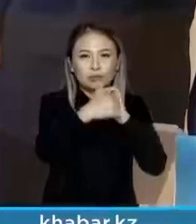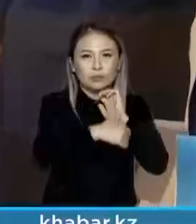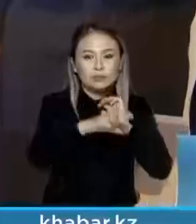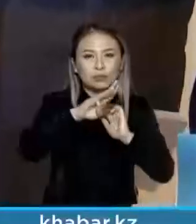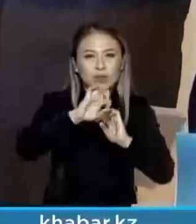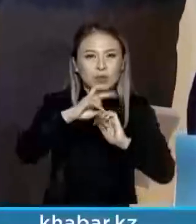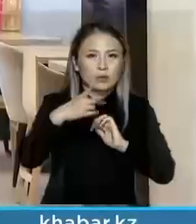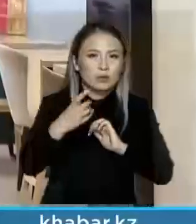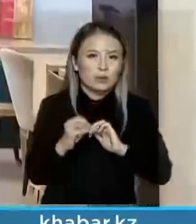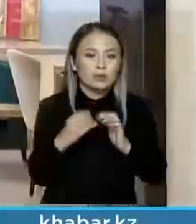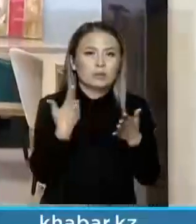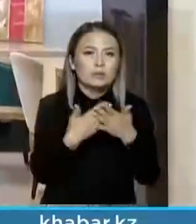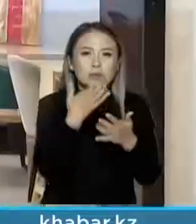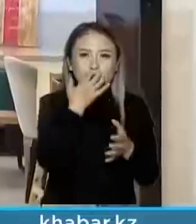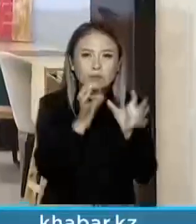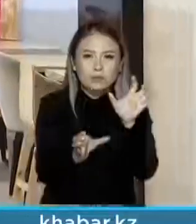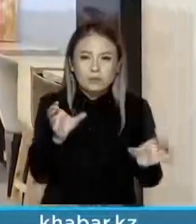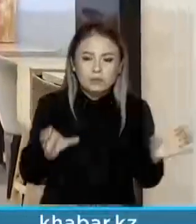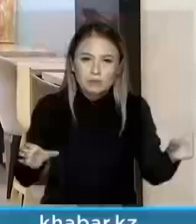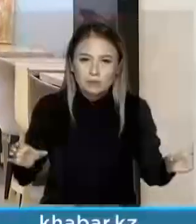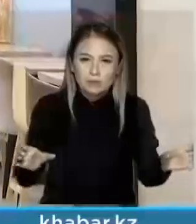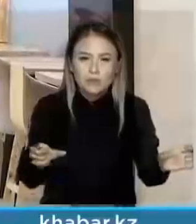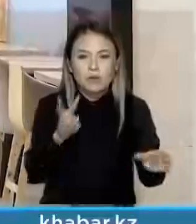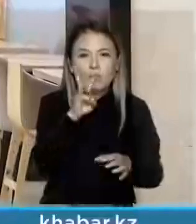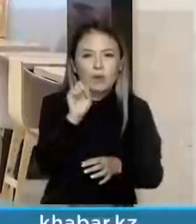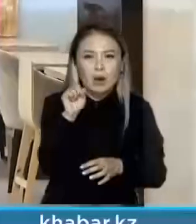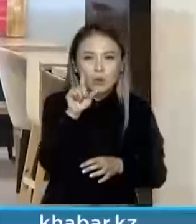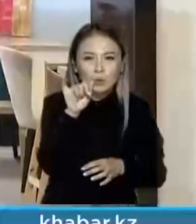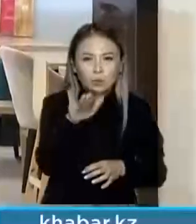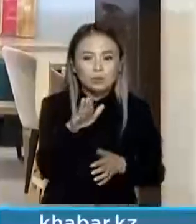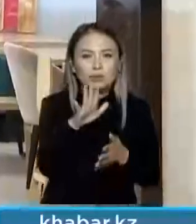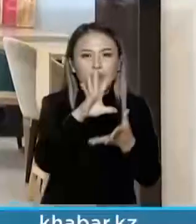Ресей тарап жылу орталығын мазуттан біздің газға ауыстырып жатыр,